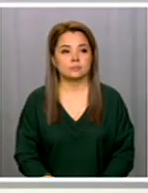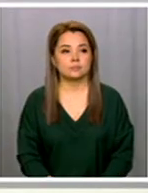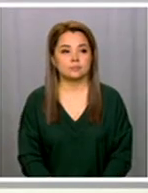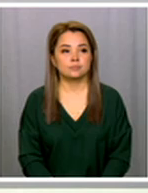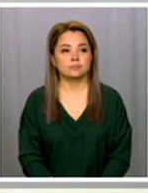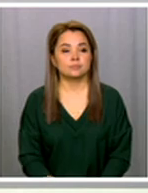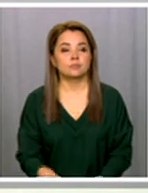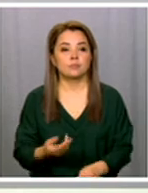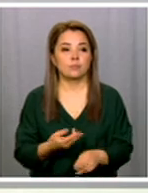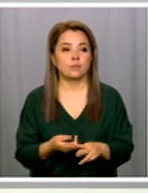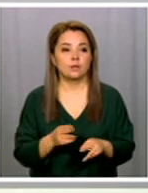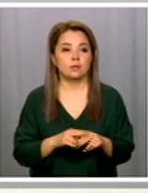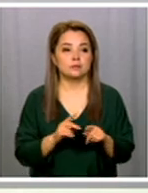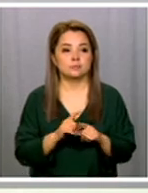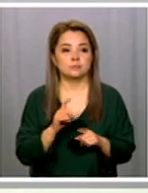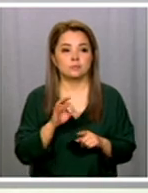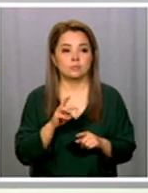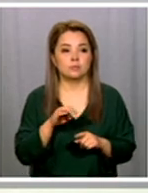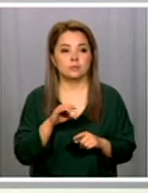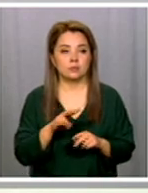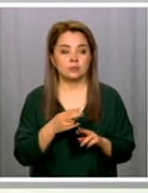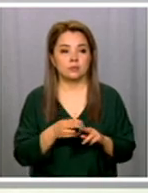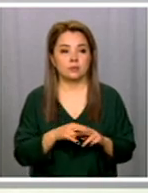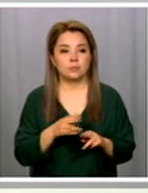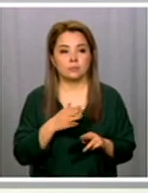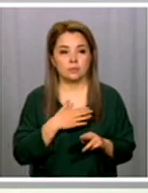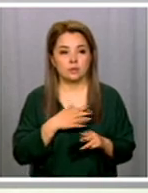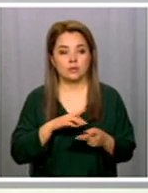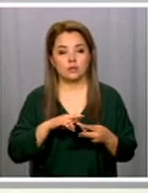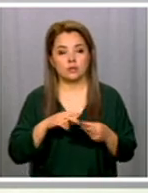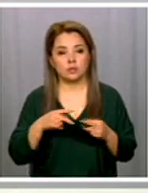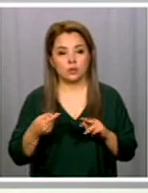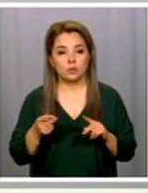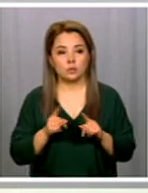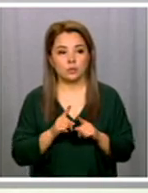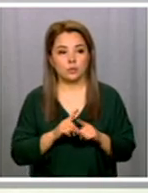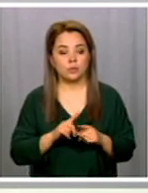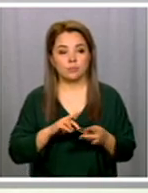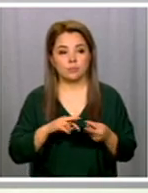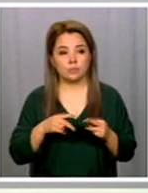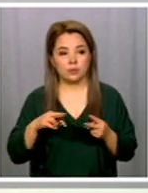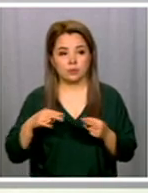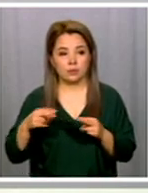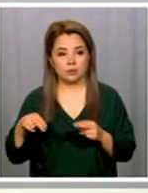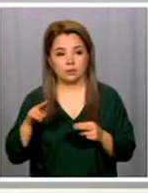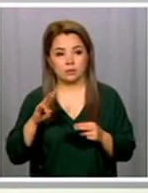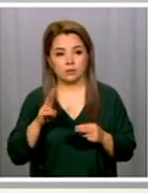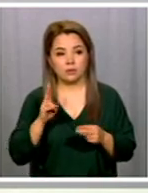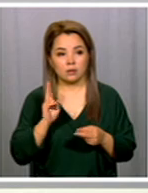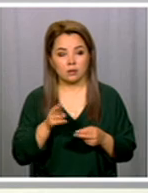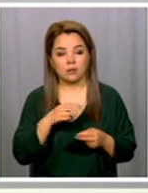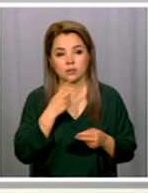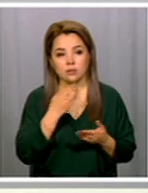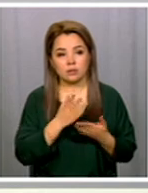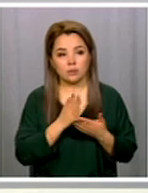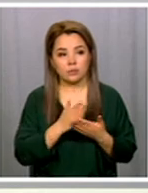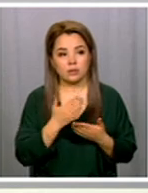Дәл осы хроматиннен біз шиыршықталған қос тізбекті ДНК-ны көріп